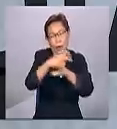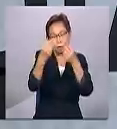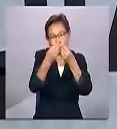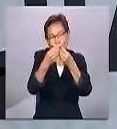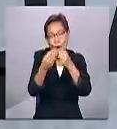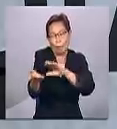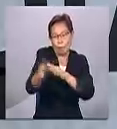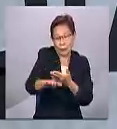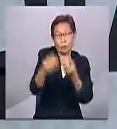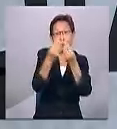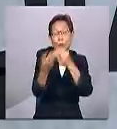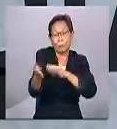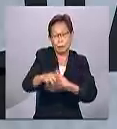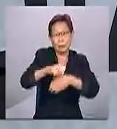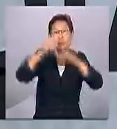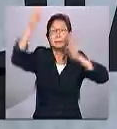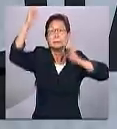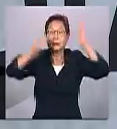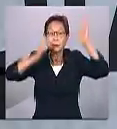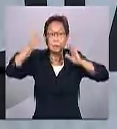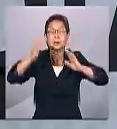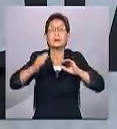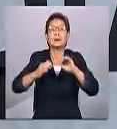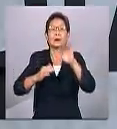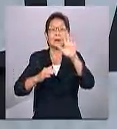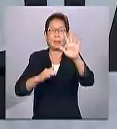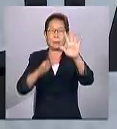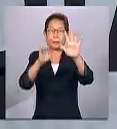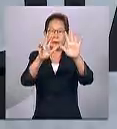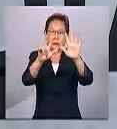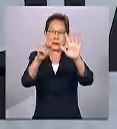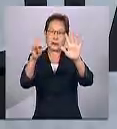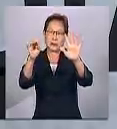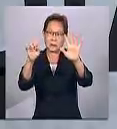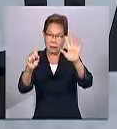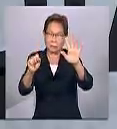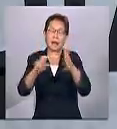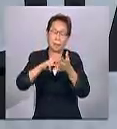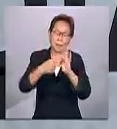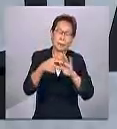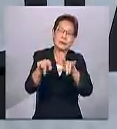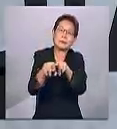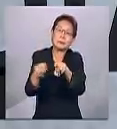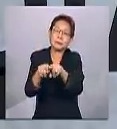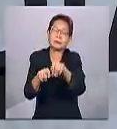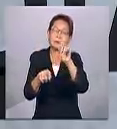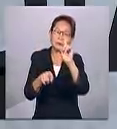kematian COVID-19 di Malaysia adalah sebanyak 53 kes, iaitu bersamaan dengan